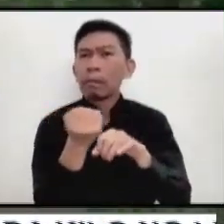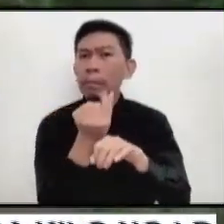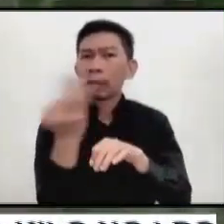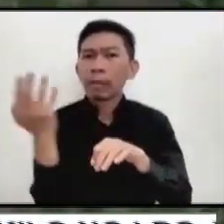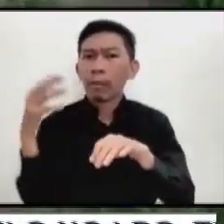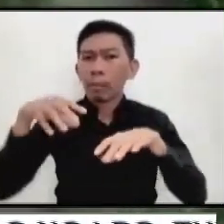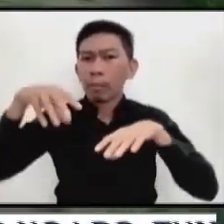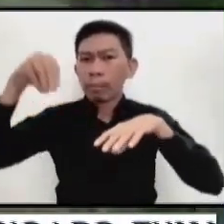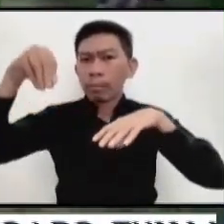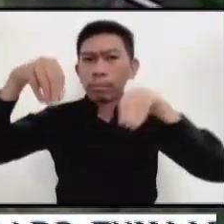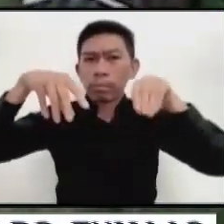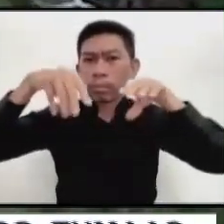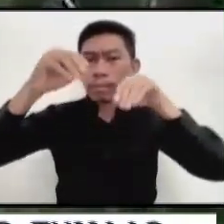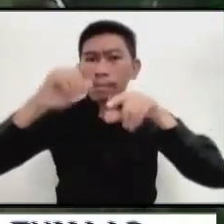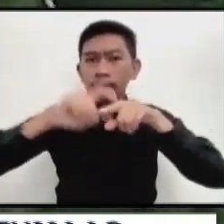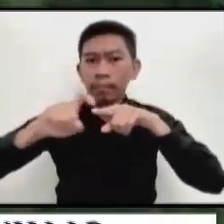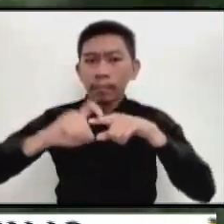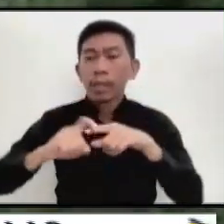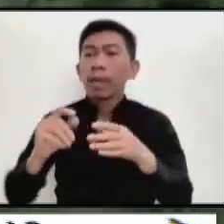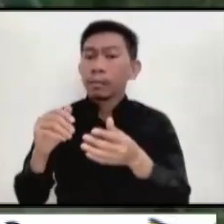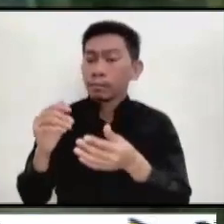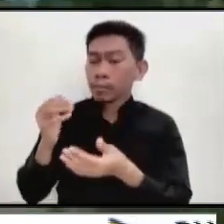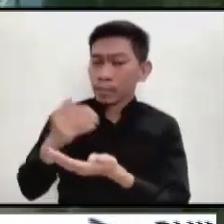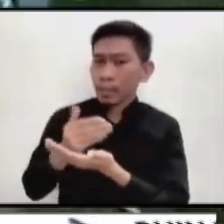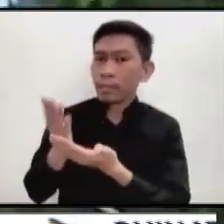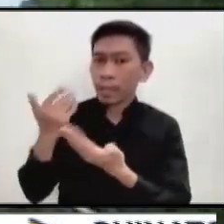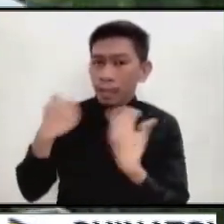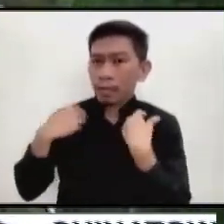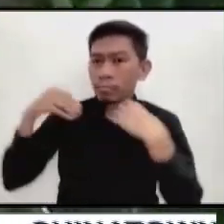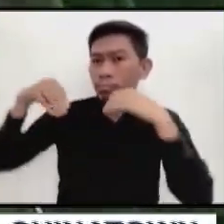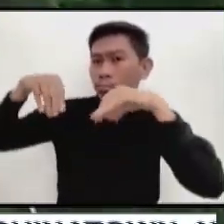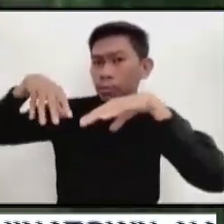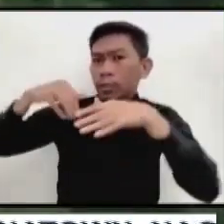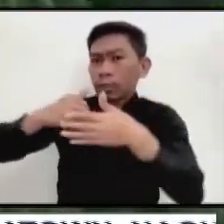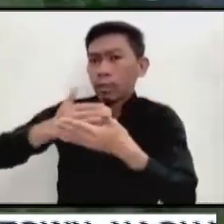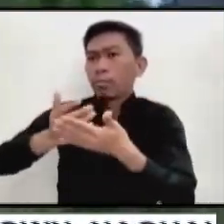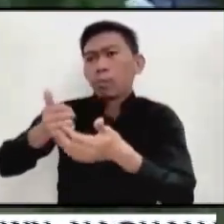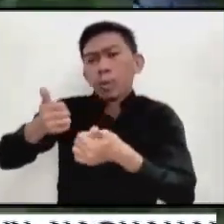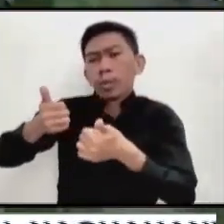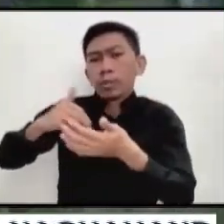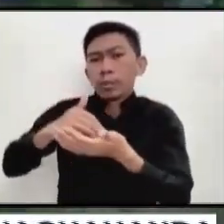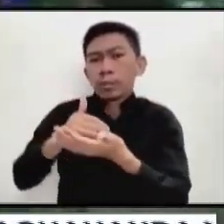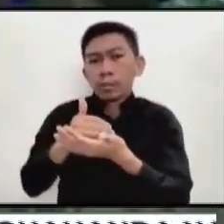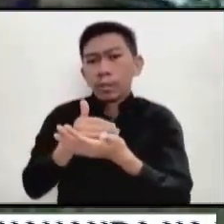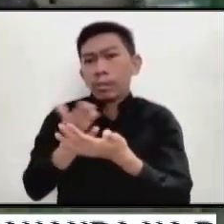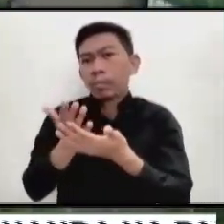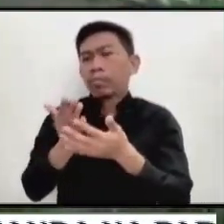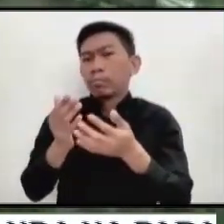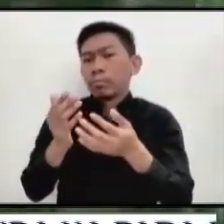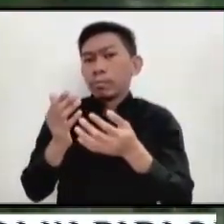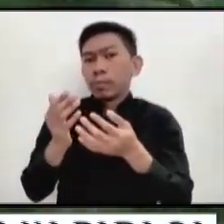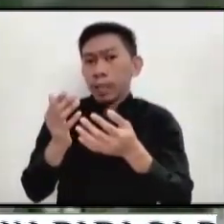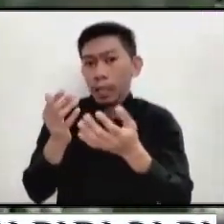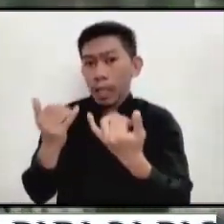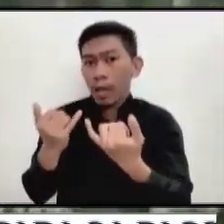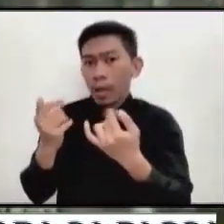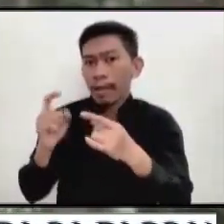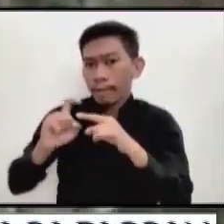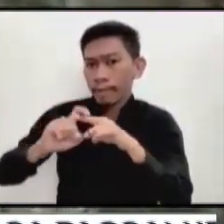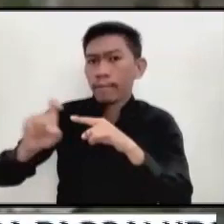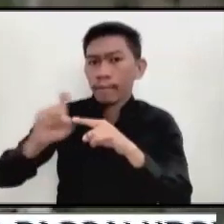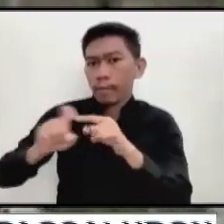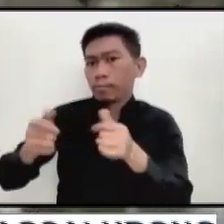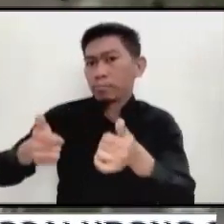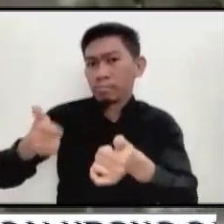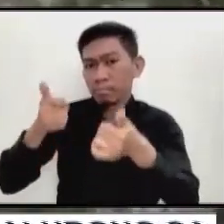kuryente, mayroong naayos naman po. So far, generally, medyo mayroon namang power supply dito sa amin. May mga